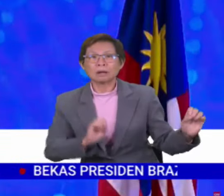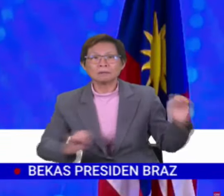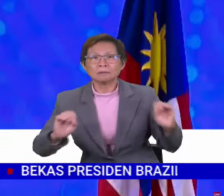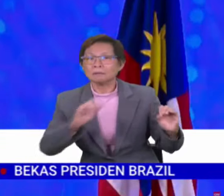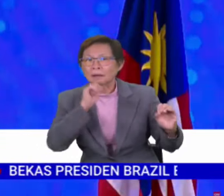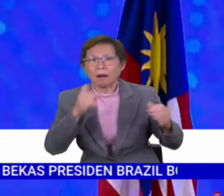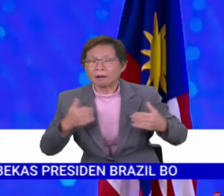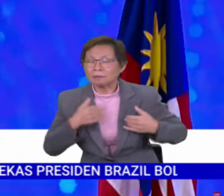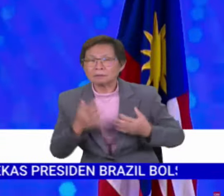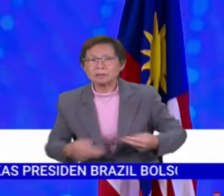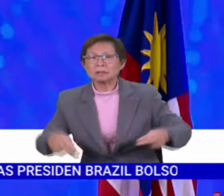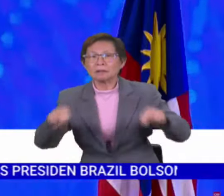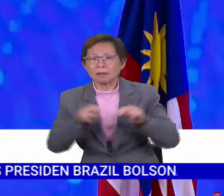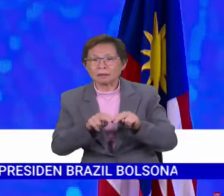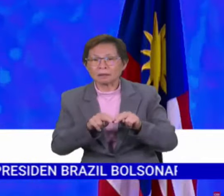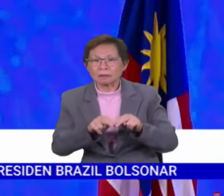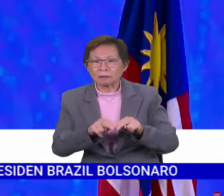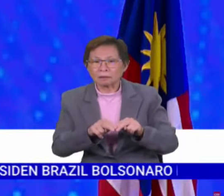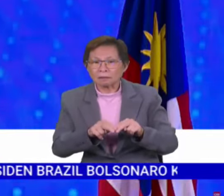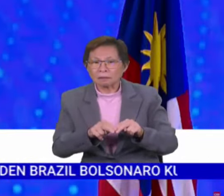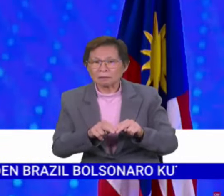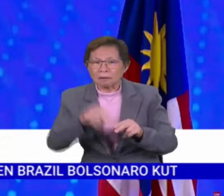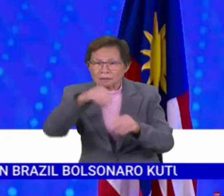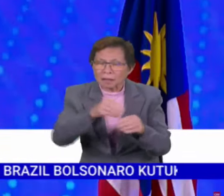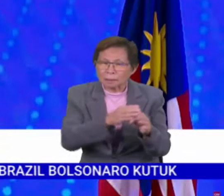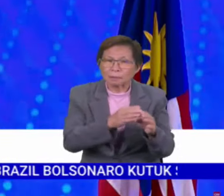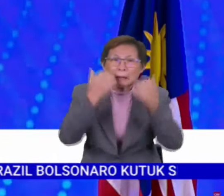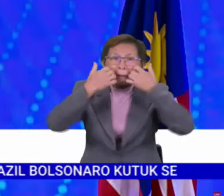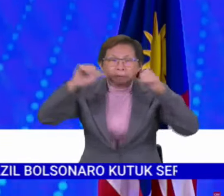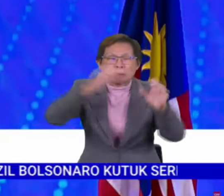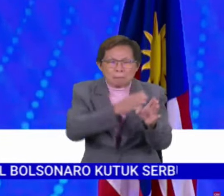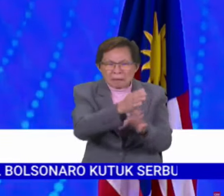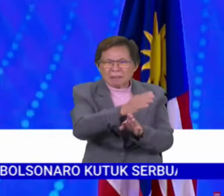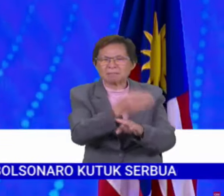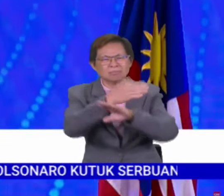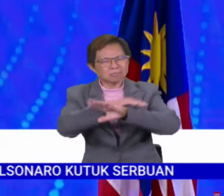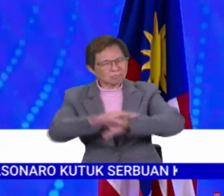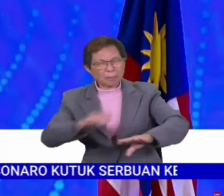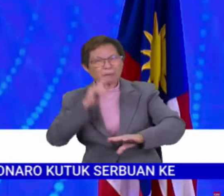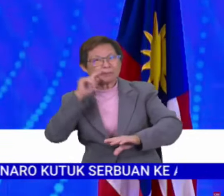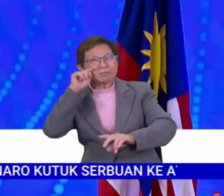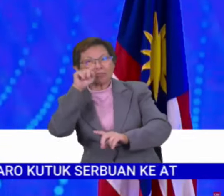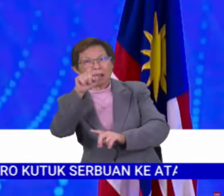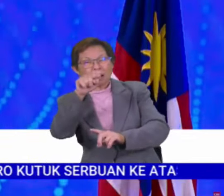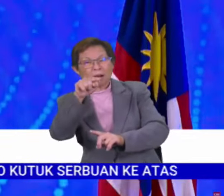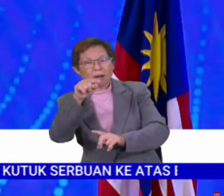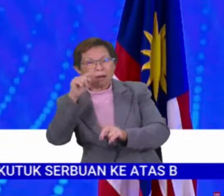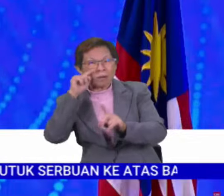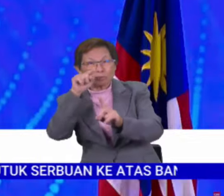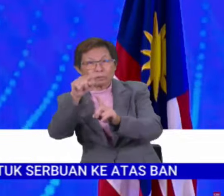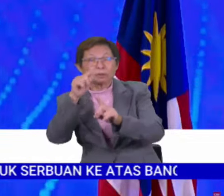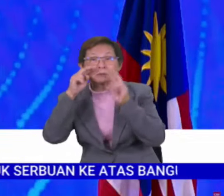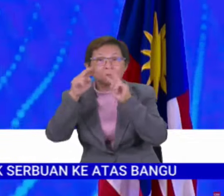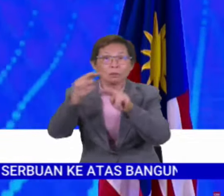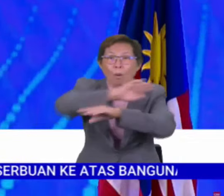nilai. You an expert dalam bidang, tetapi tidak melihat secara kulli, secara